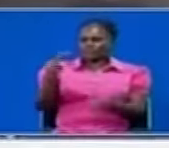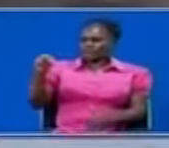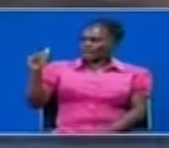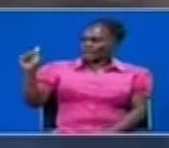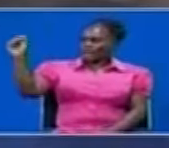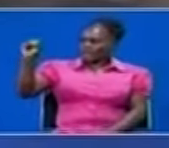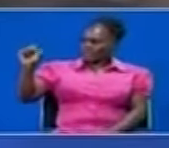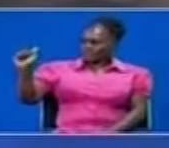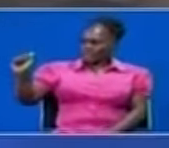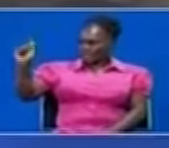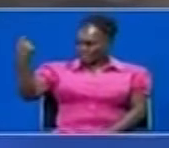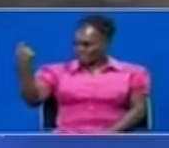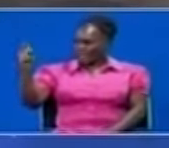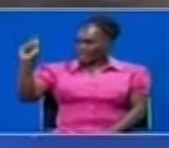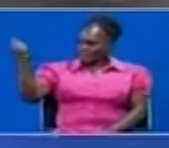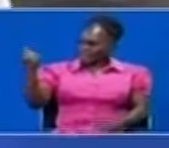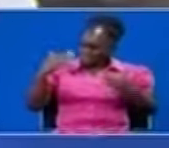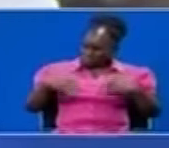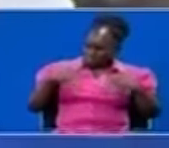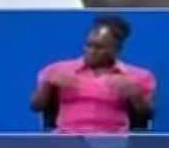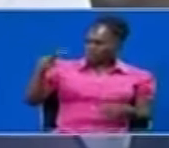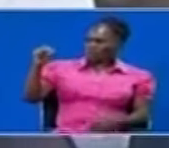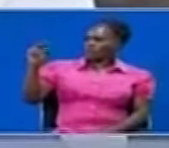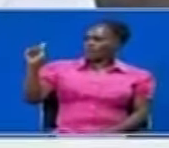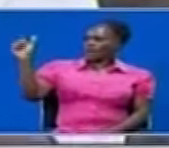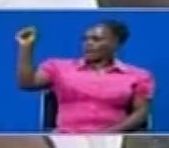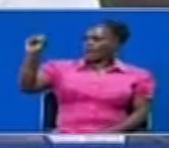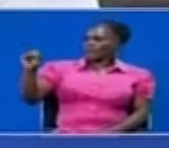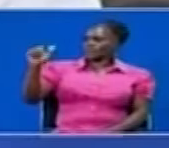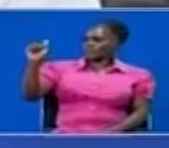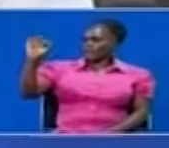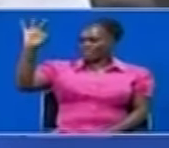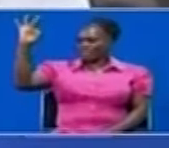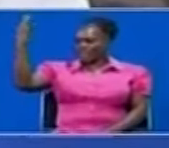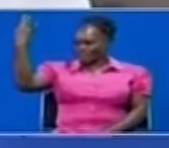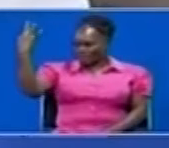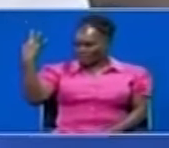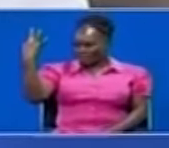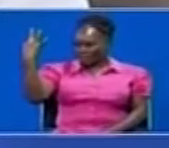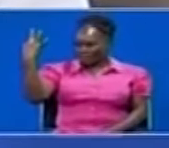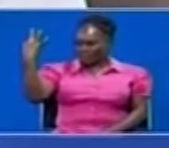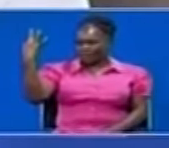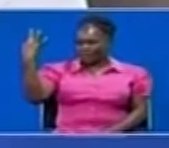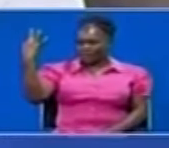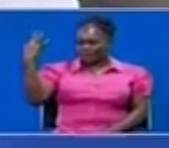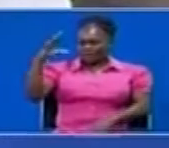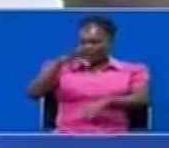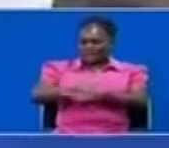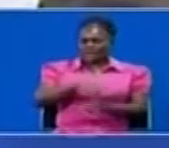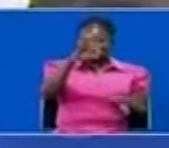Kenya na Wakenya ni NASA. Jambo la tatu, munase